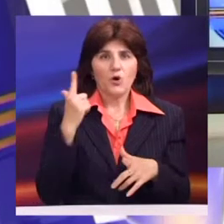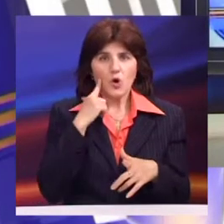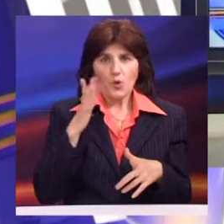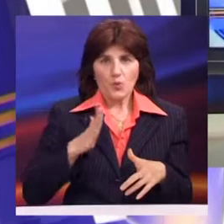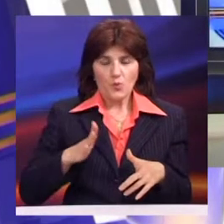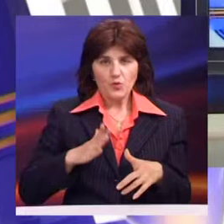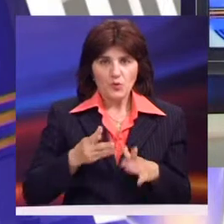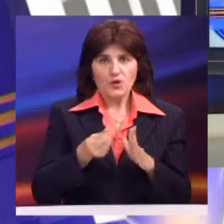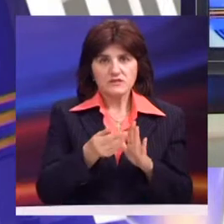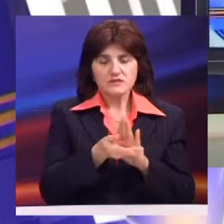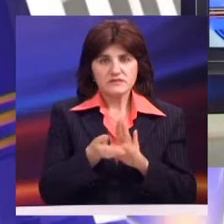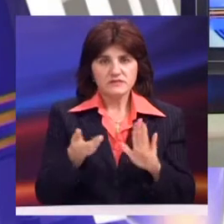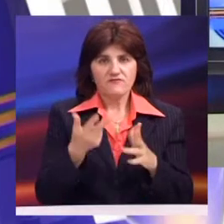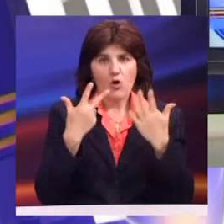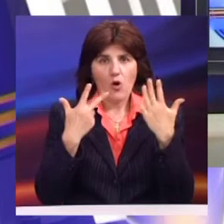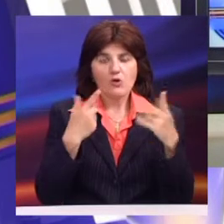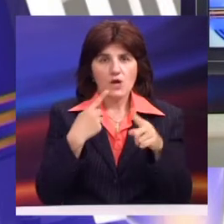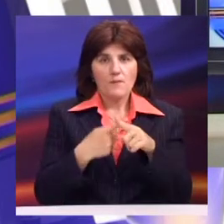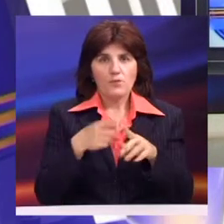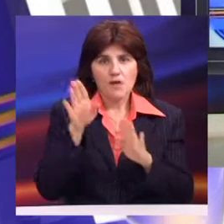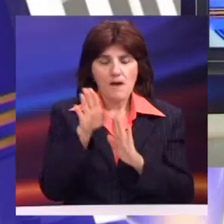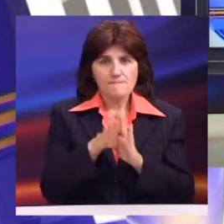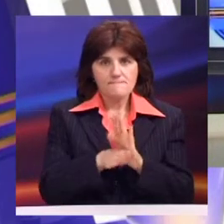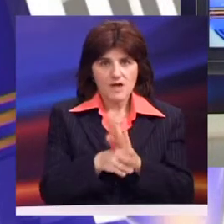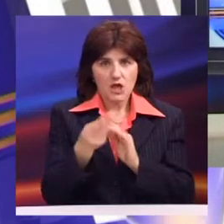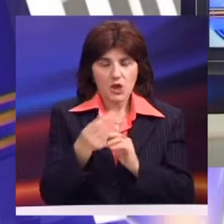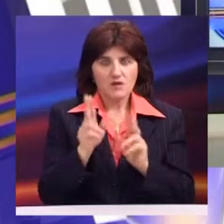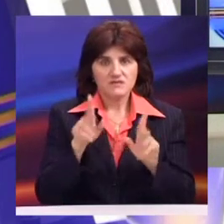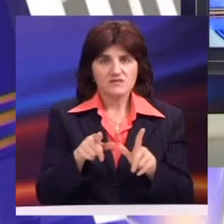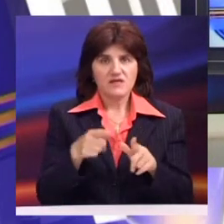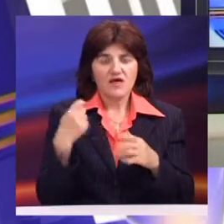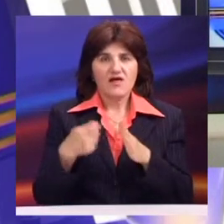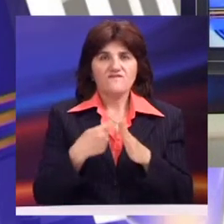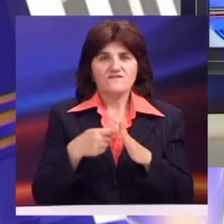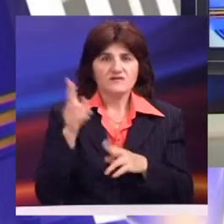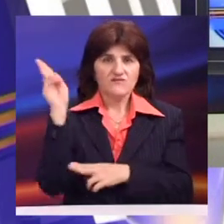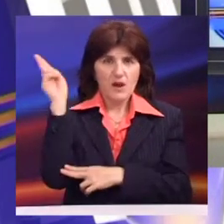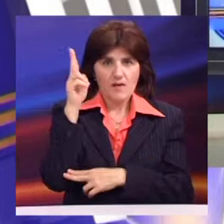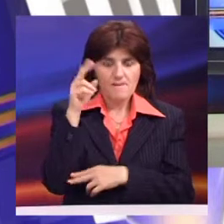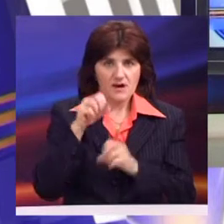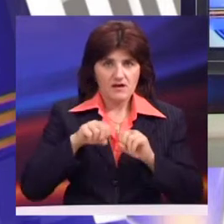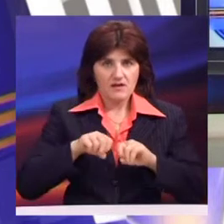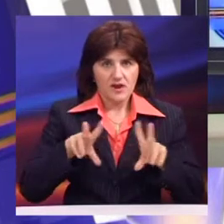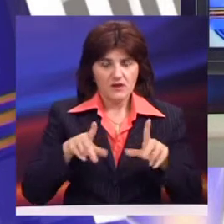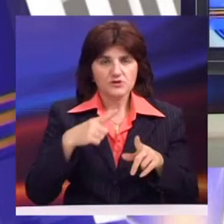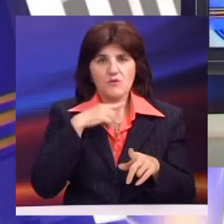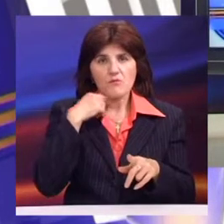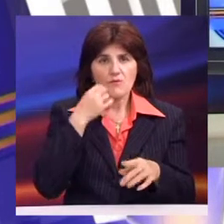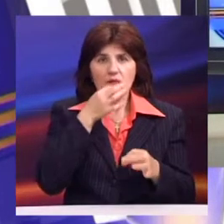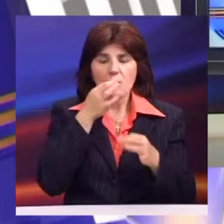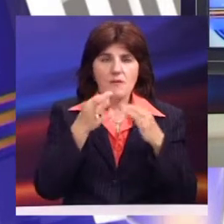Ministarstvo kulture ove godine izdvojilo je 8 puta manje novca za festival evropskog filma Palić, čime se dovode u